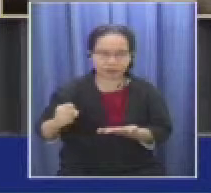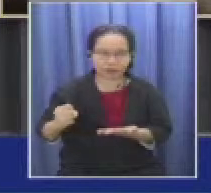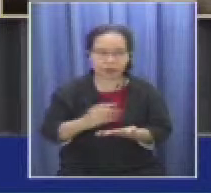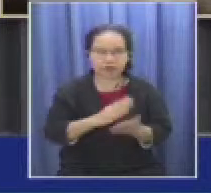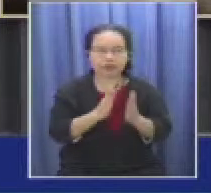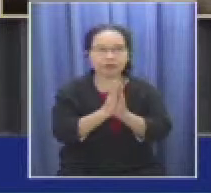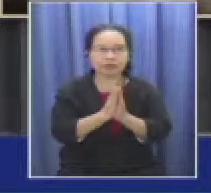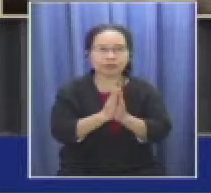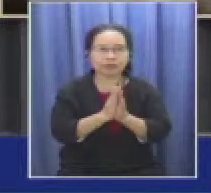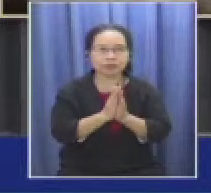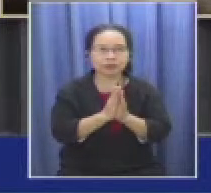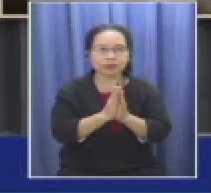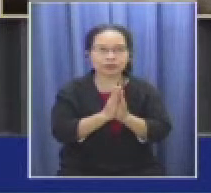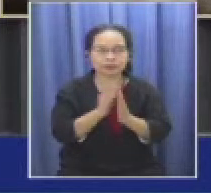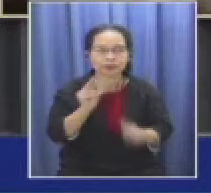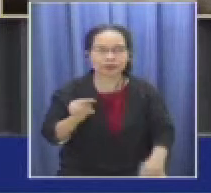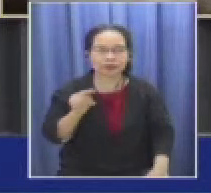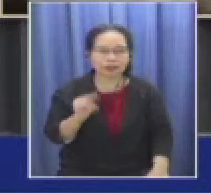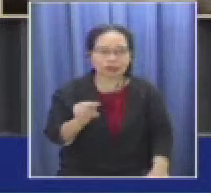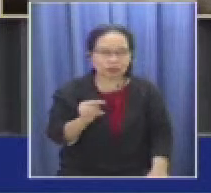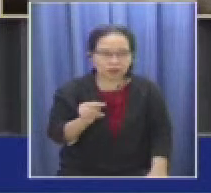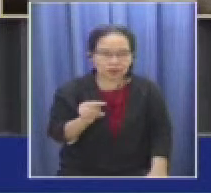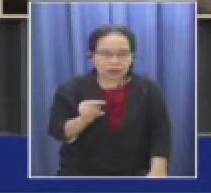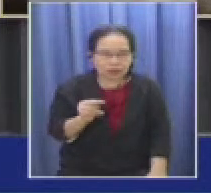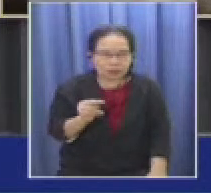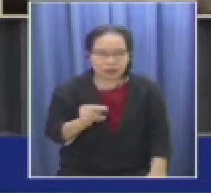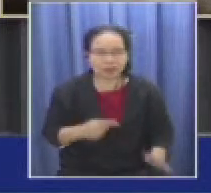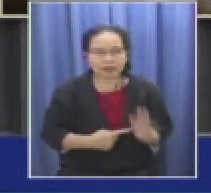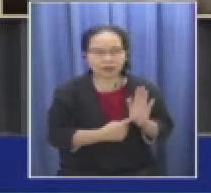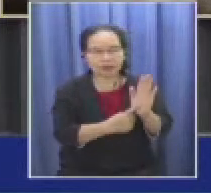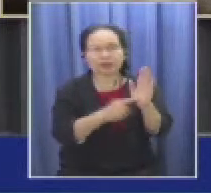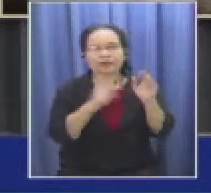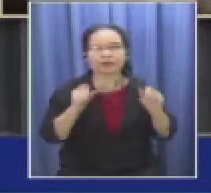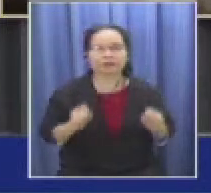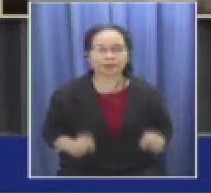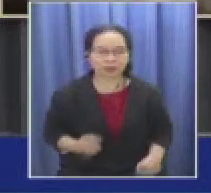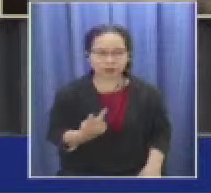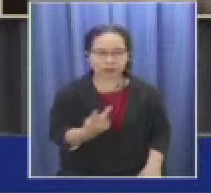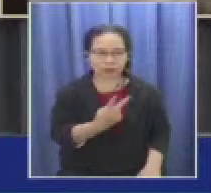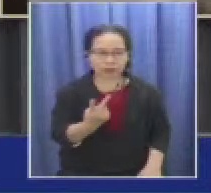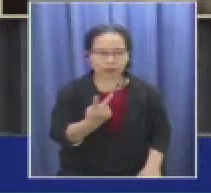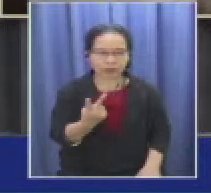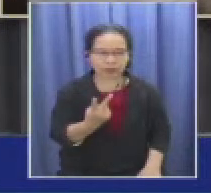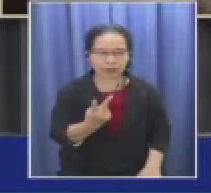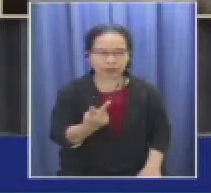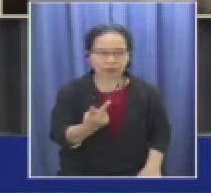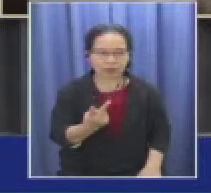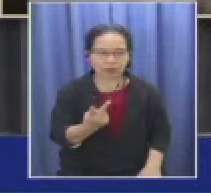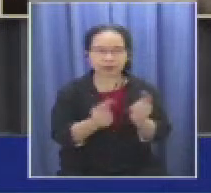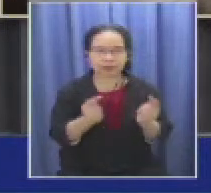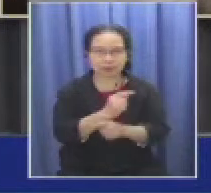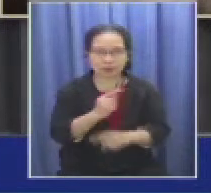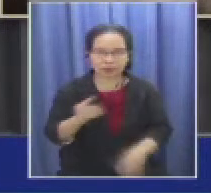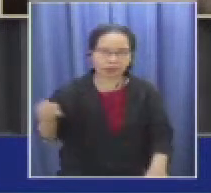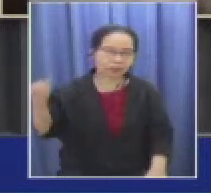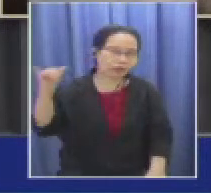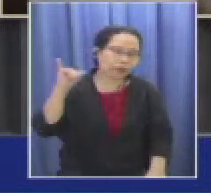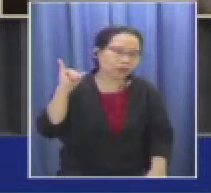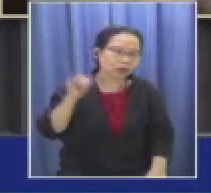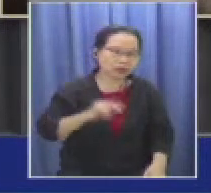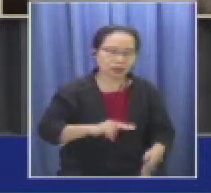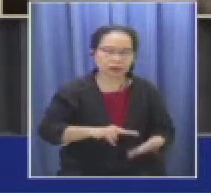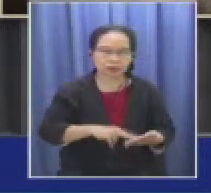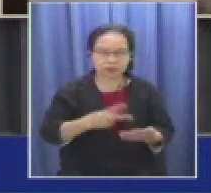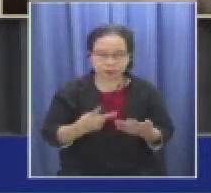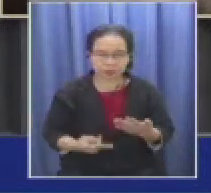mpaebɔ biara ɔbɛsɛ yɛ Kristo akyiwade yɛ sɛ bɛkasa kasa pii kwa wɔ mpaebɔ mu sɛdeɛ yɛhunu no wɔabɔ ne soɔ